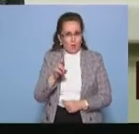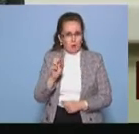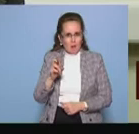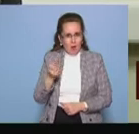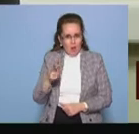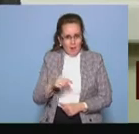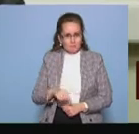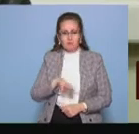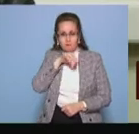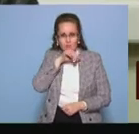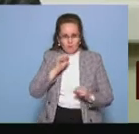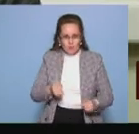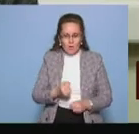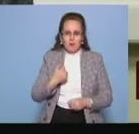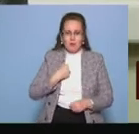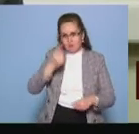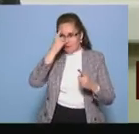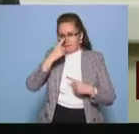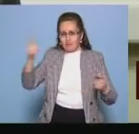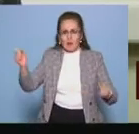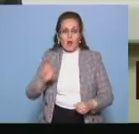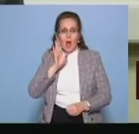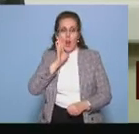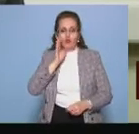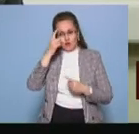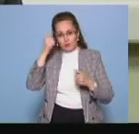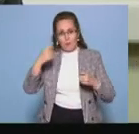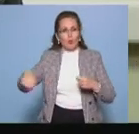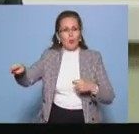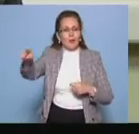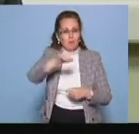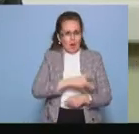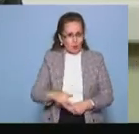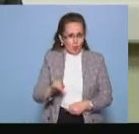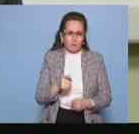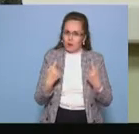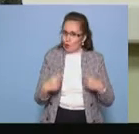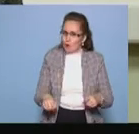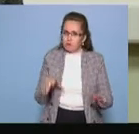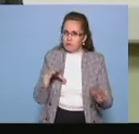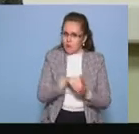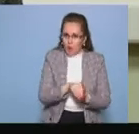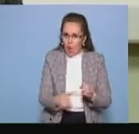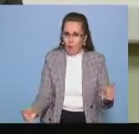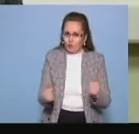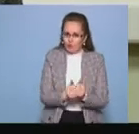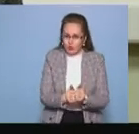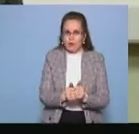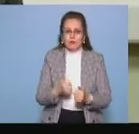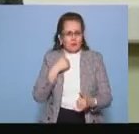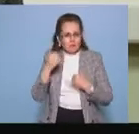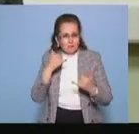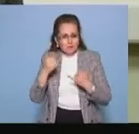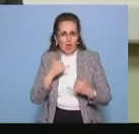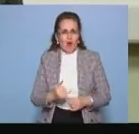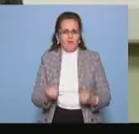запустили клич по другим регионам, чтобы у нас другие Деды Морозы подключились. И сегодня вот отзвонилась я,